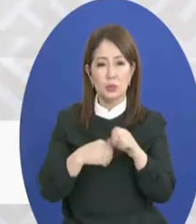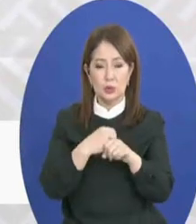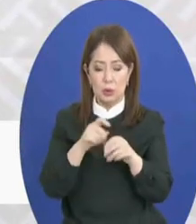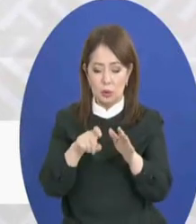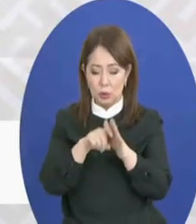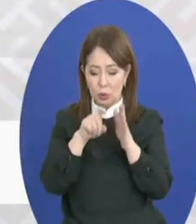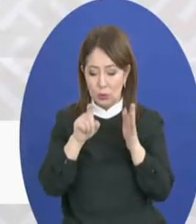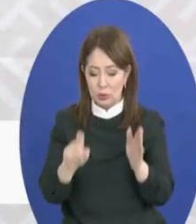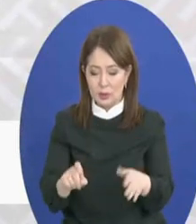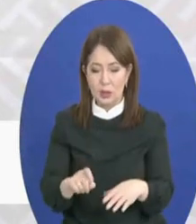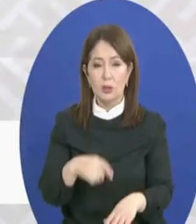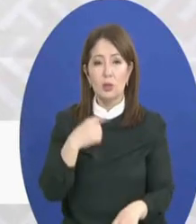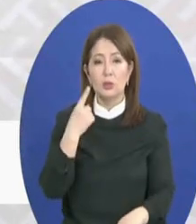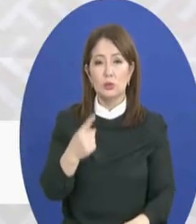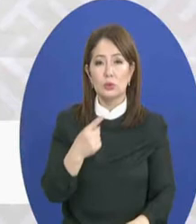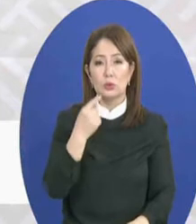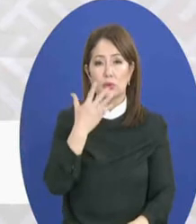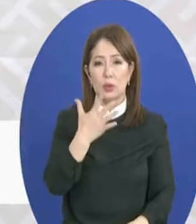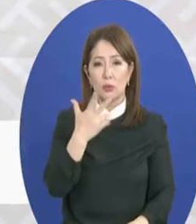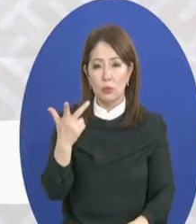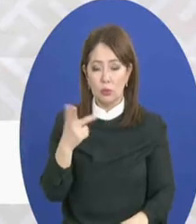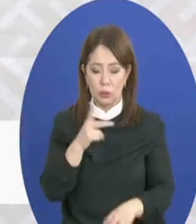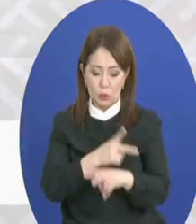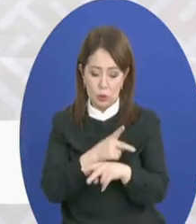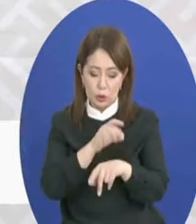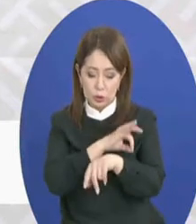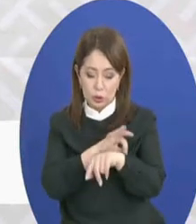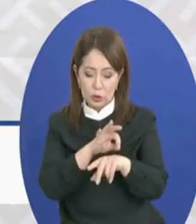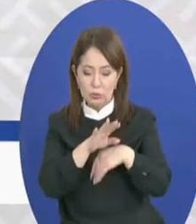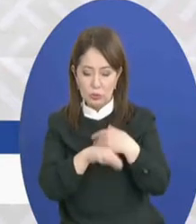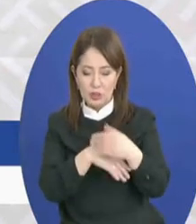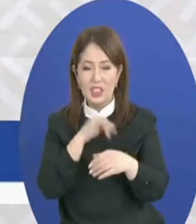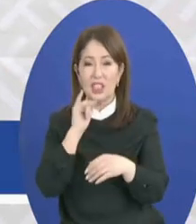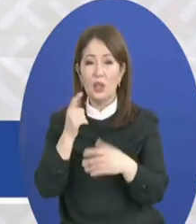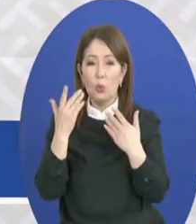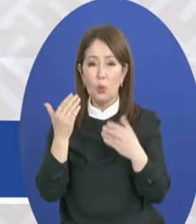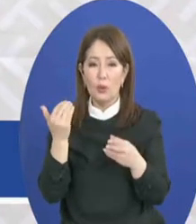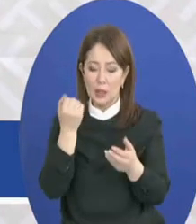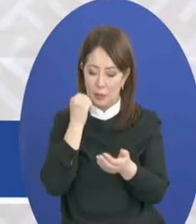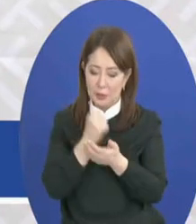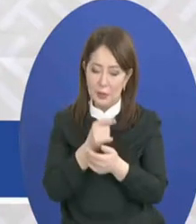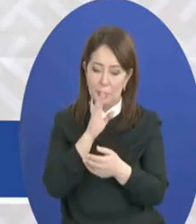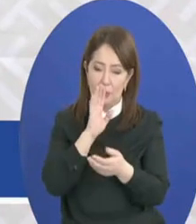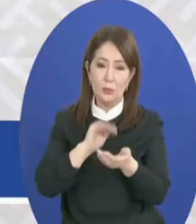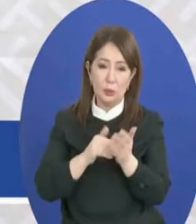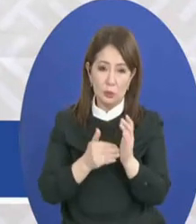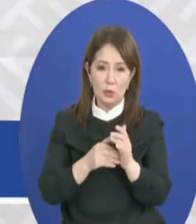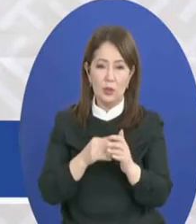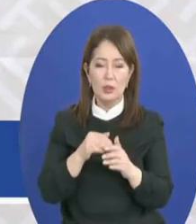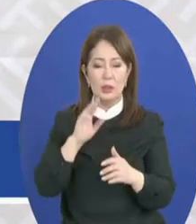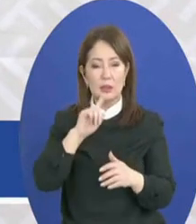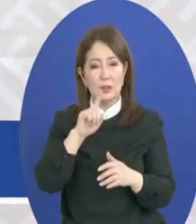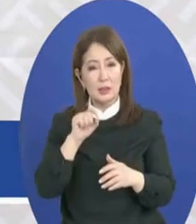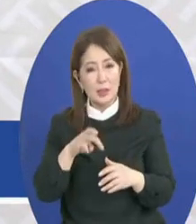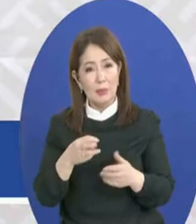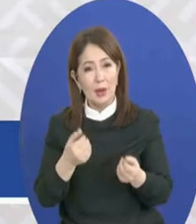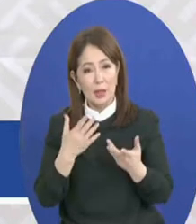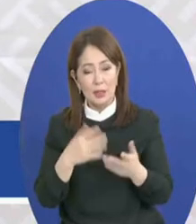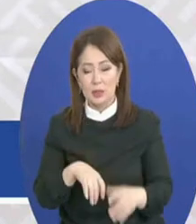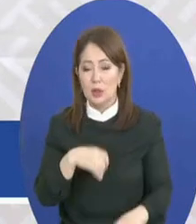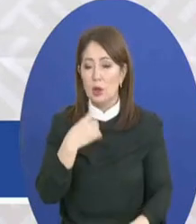нийтдээ 153 хуулийн төслийг их хурлаар батлуулахар төлөвлөж одоо биднээс тодорхой бодлого зорилго гаргасан байгаа.